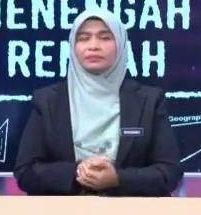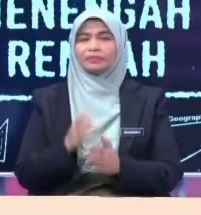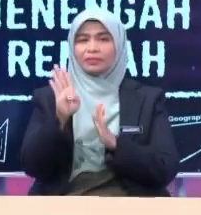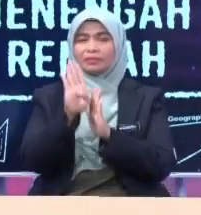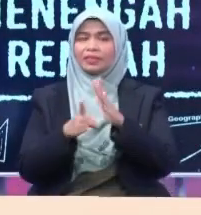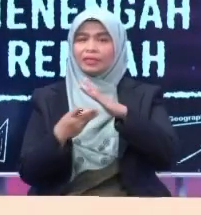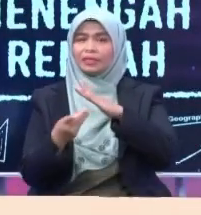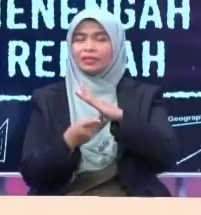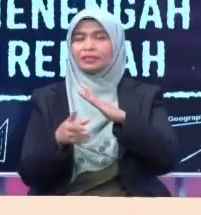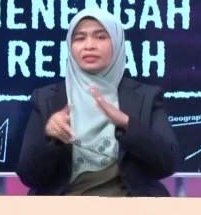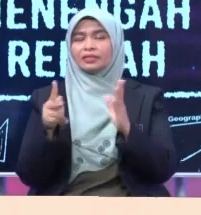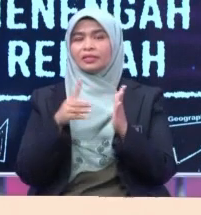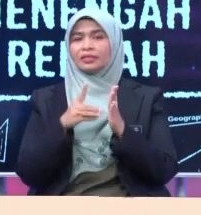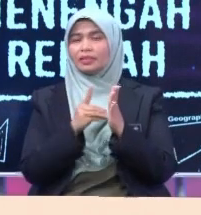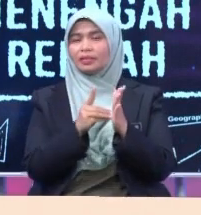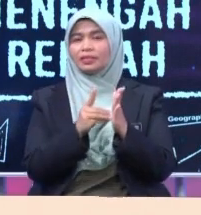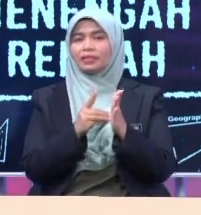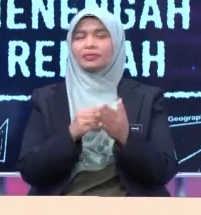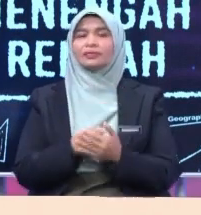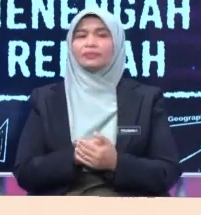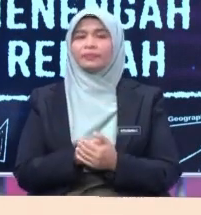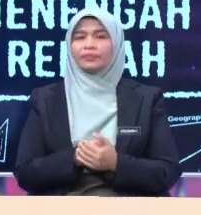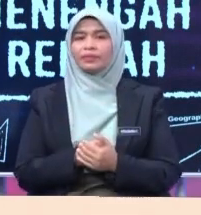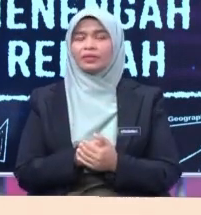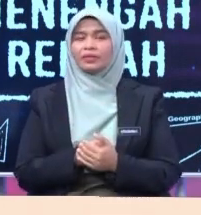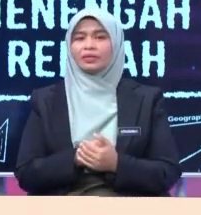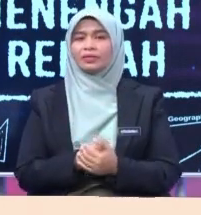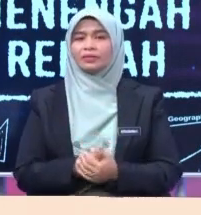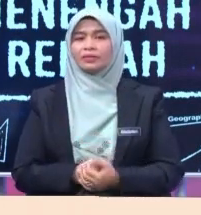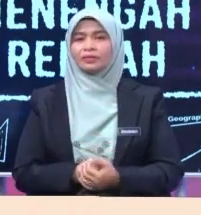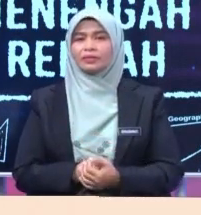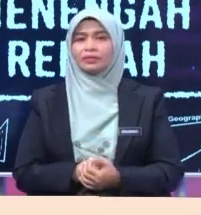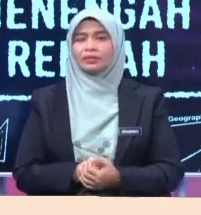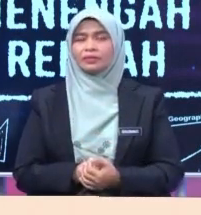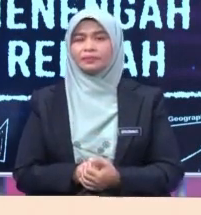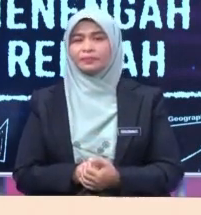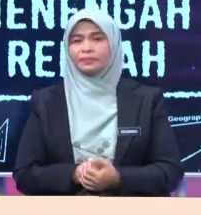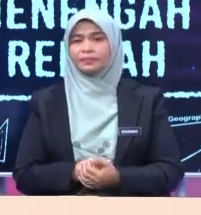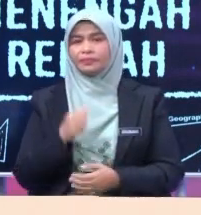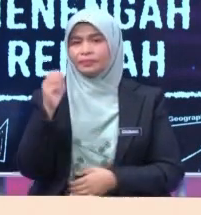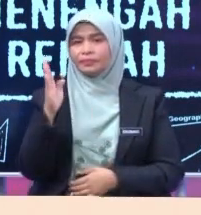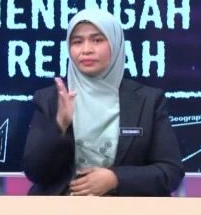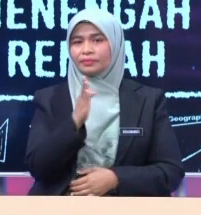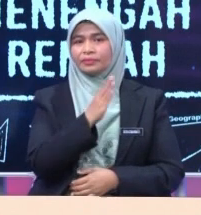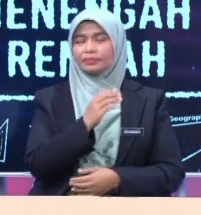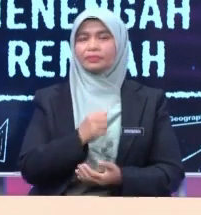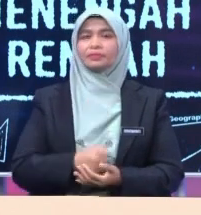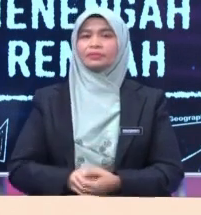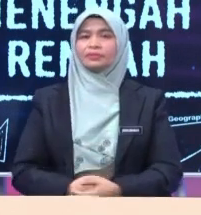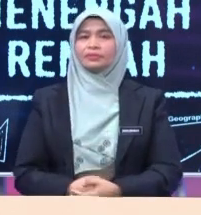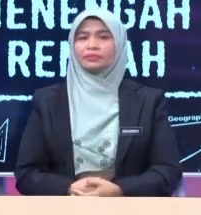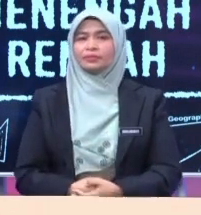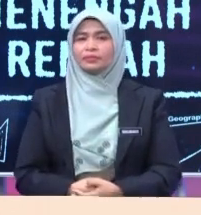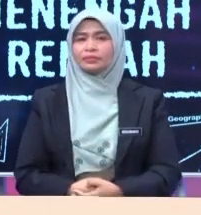berdasarkan dalil daripada surah Maryam ayat 95, a'udzubillahi minasyaitonir rajim wa kulluhum